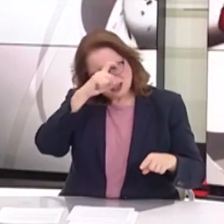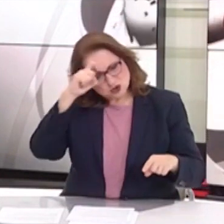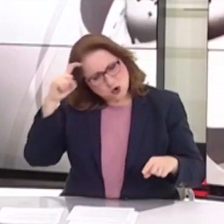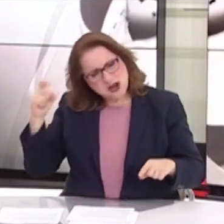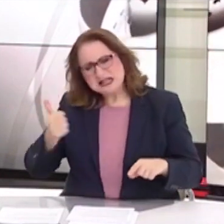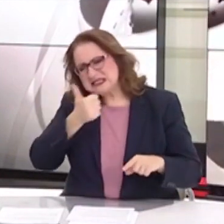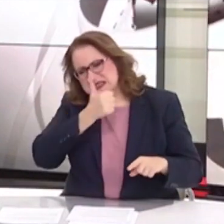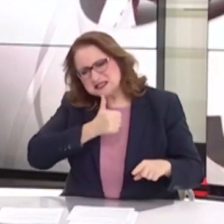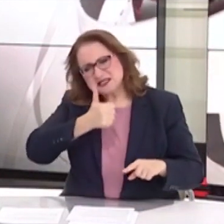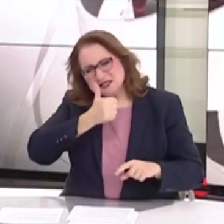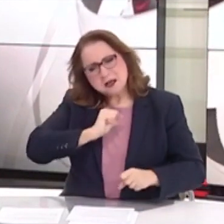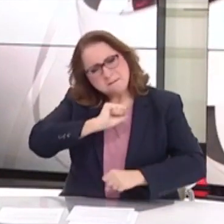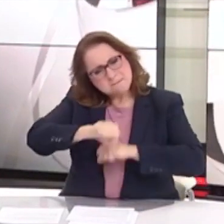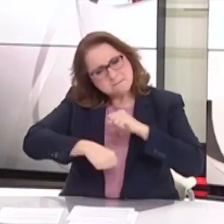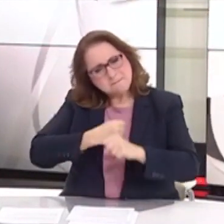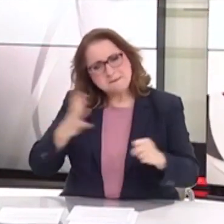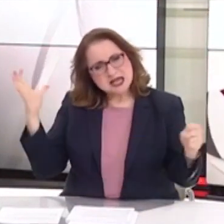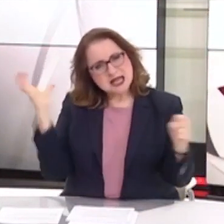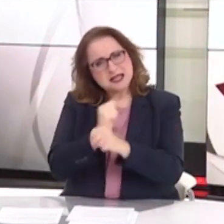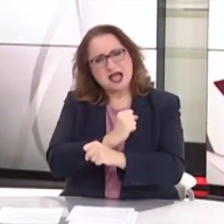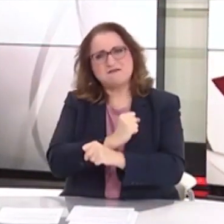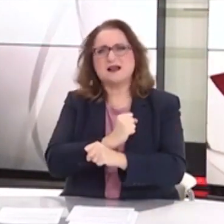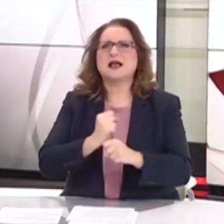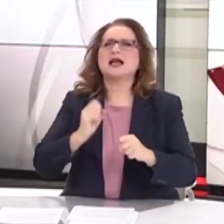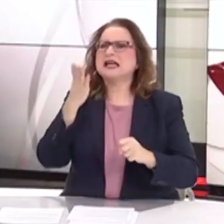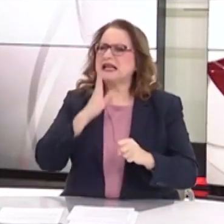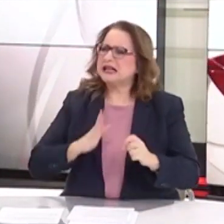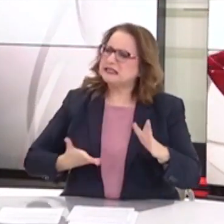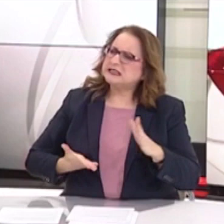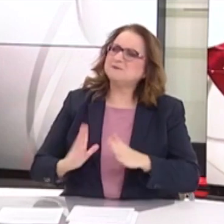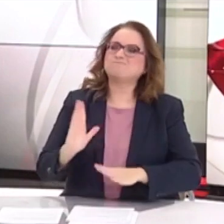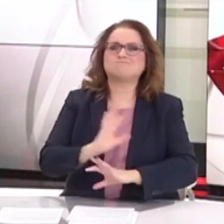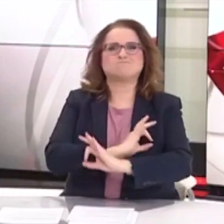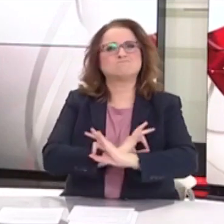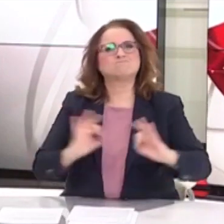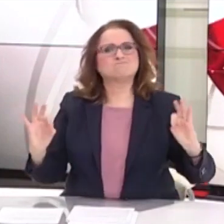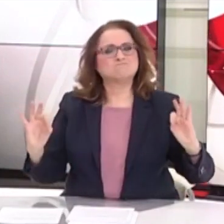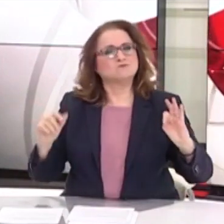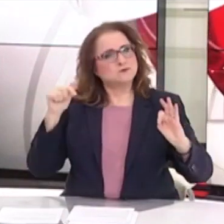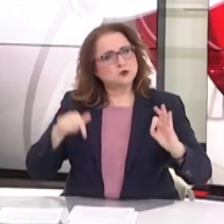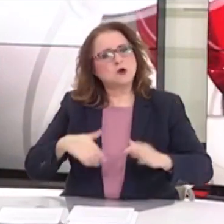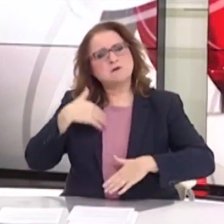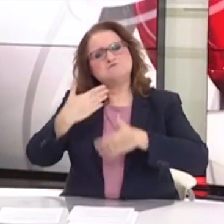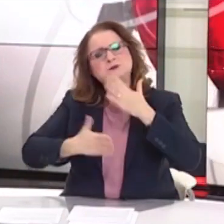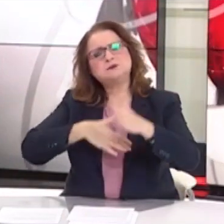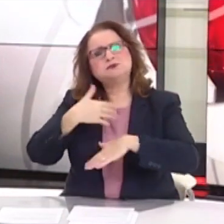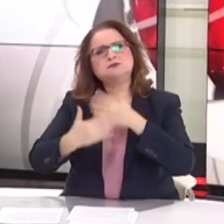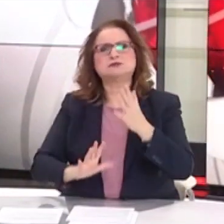να ξεπεράσει την κρίση και να μπει οριστικά στο δρόμο της ανάπτυξης και